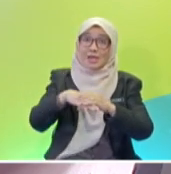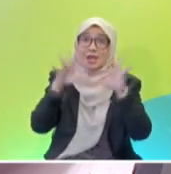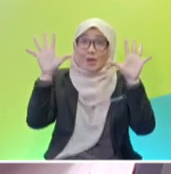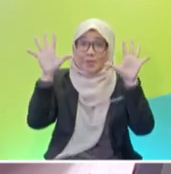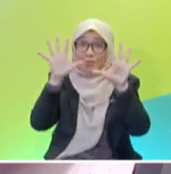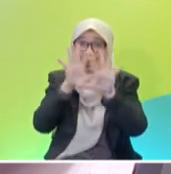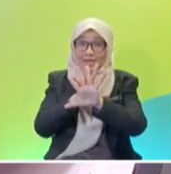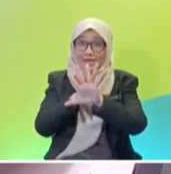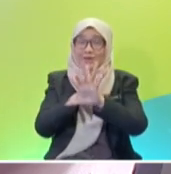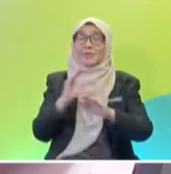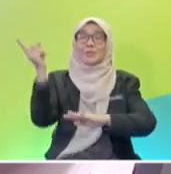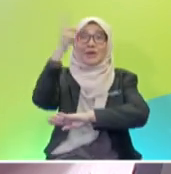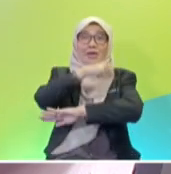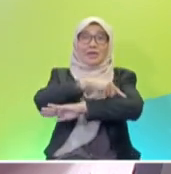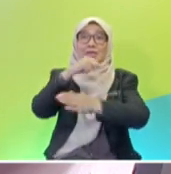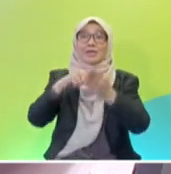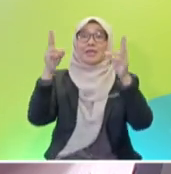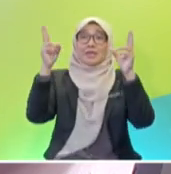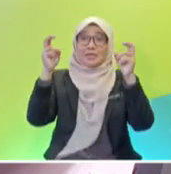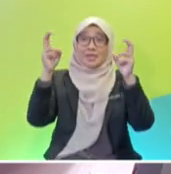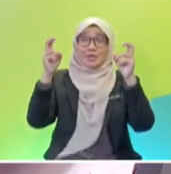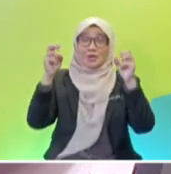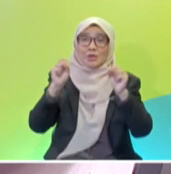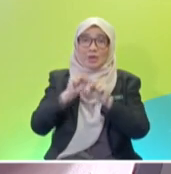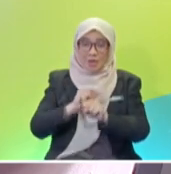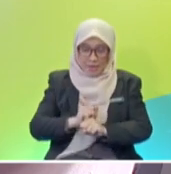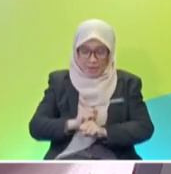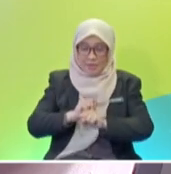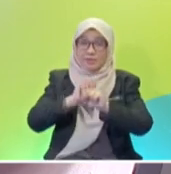sebenarnya tajuk pelajaran kita ialah terang dan gelap.